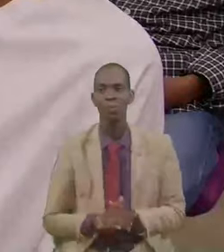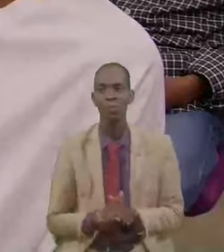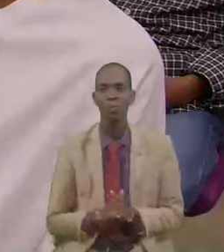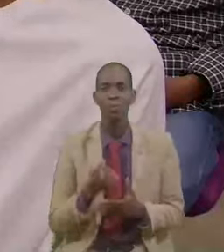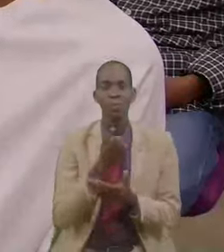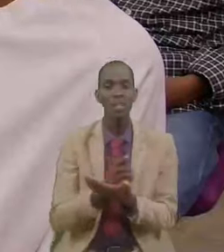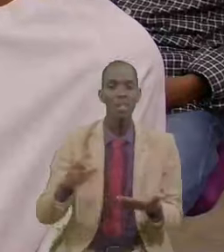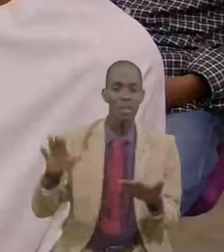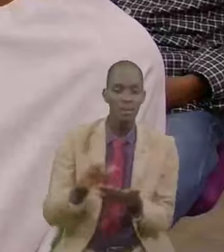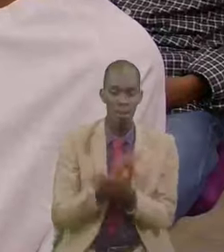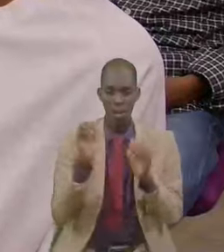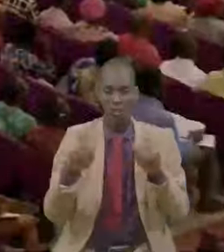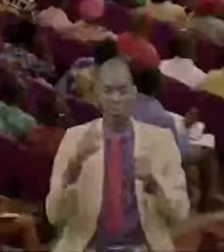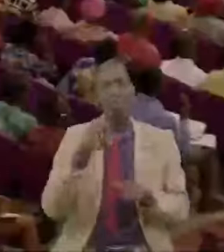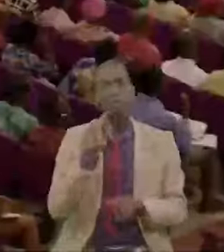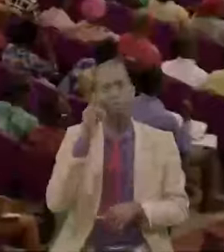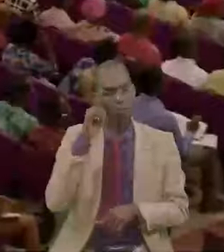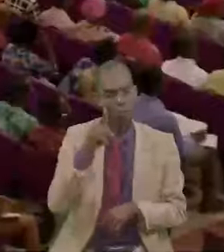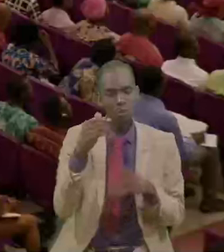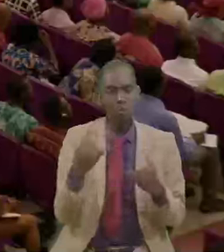La capacité divine est pour vous ce soir.